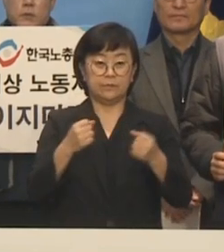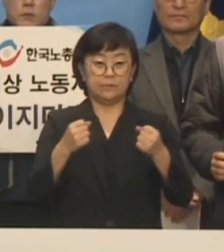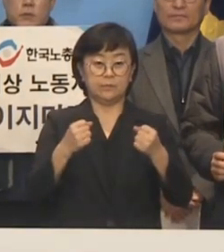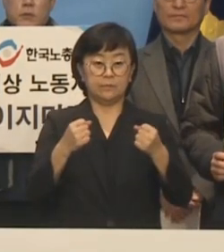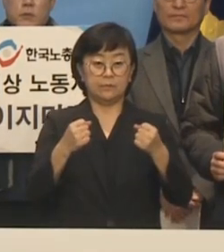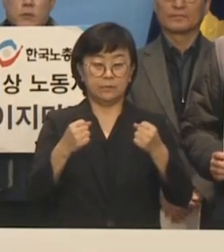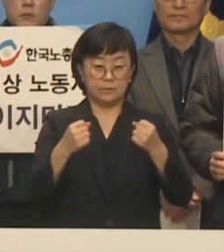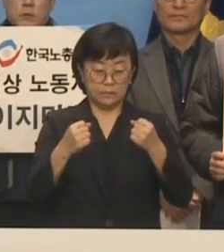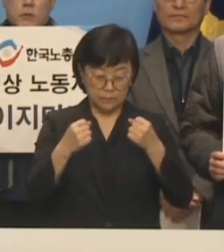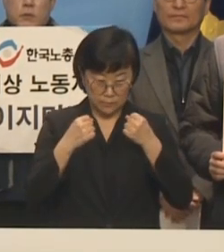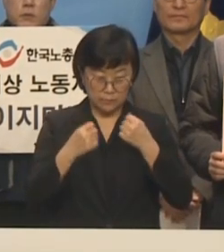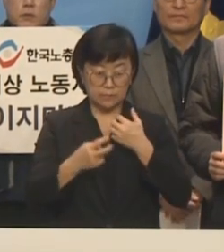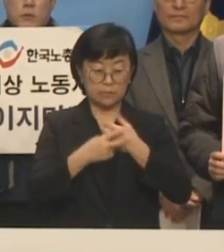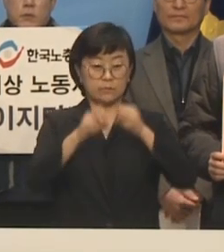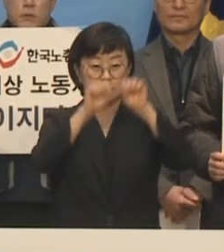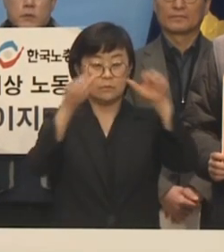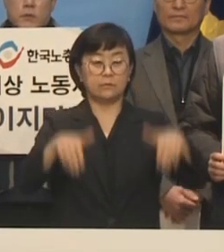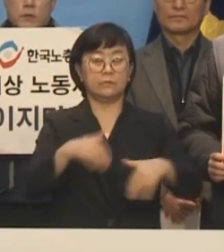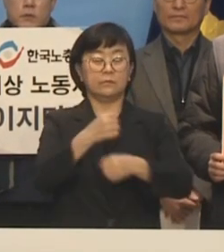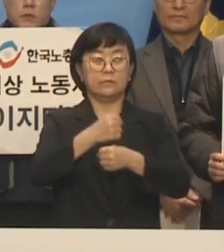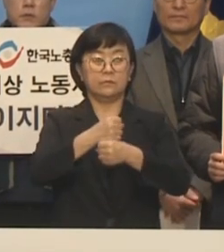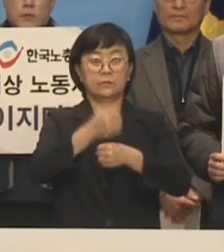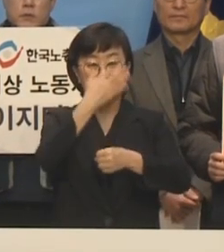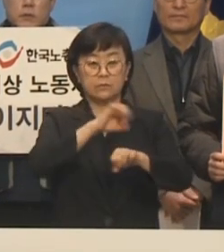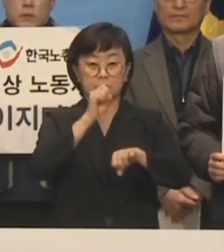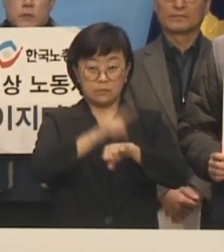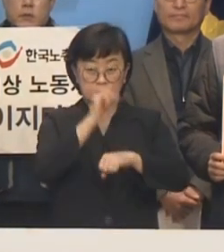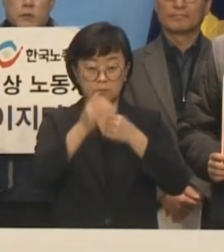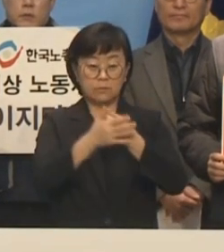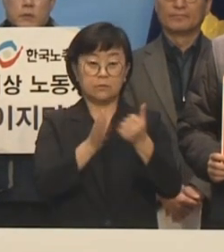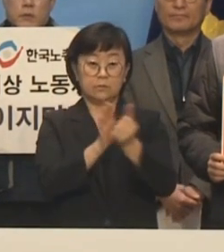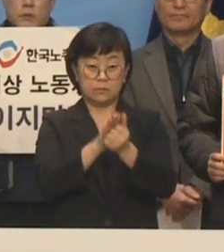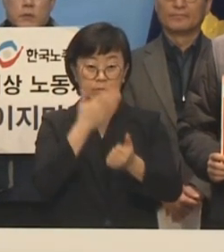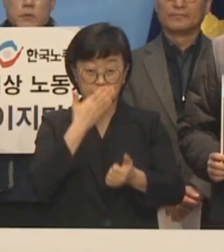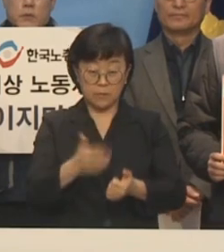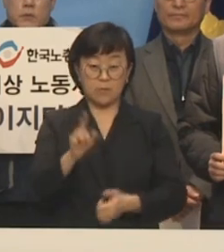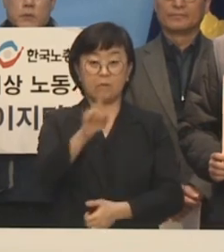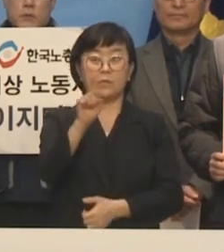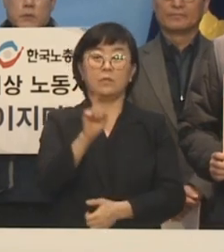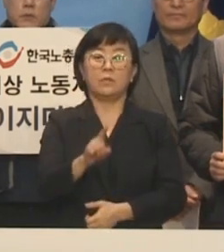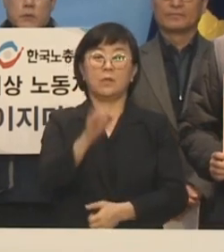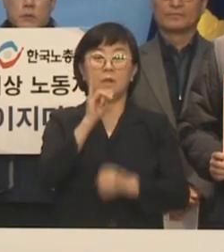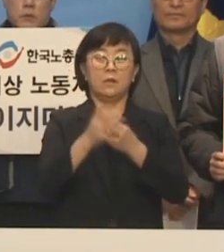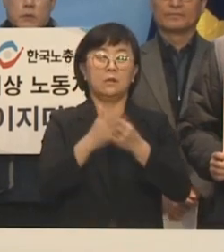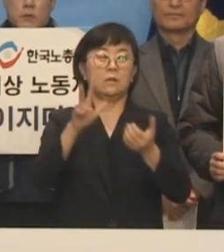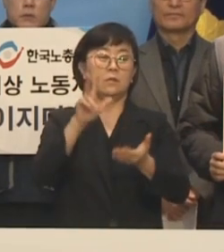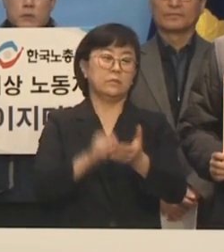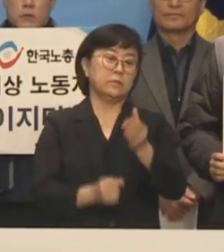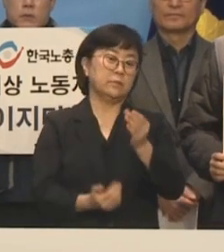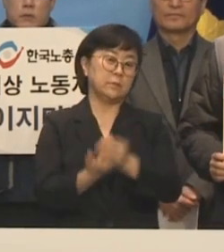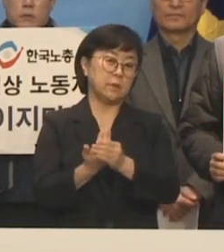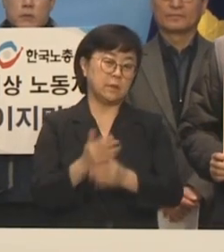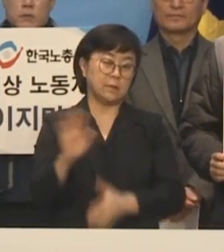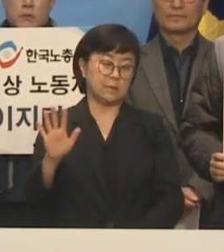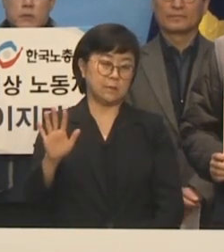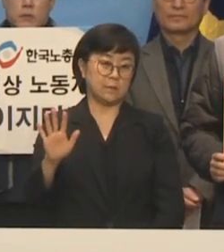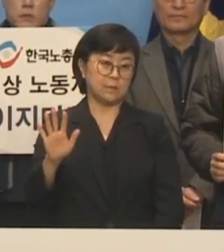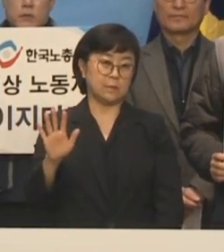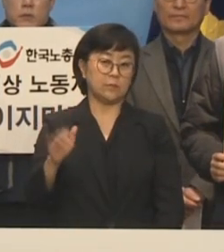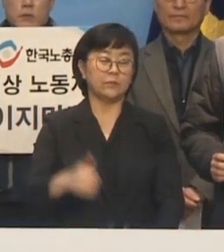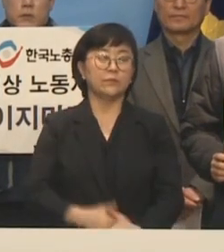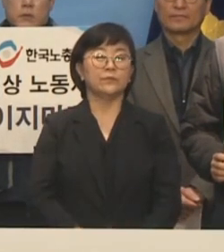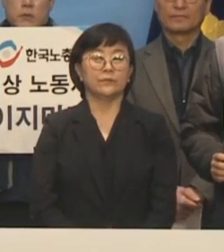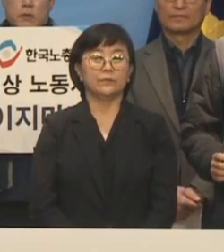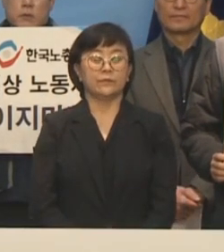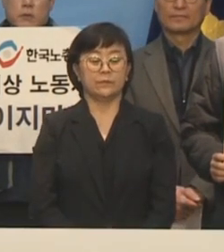산업안전보건체계를 구축할 수 있도록 실효성 있는 지원을 했다고 한다면 이런 볼멘 소리는 절대 있을